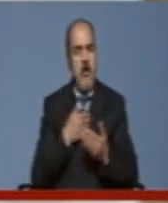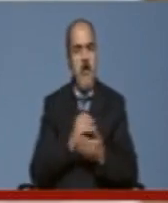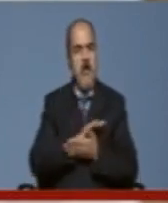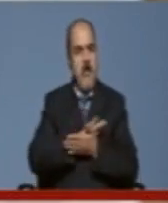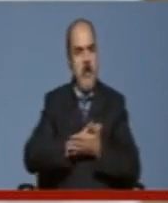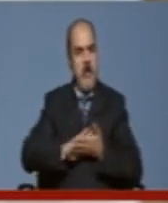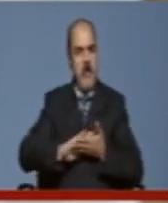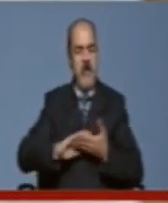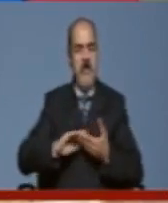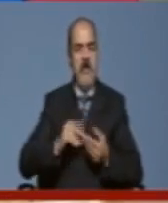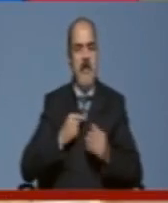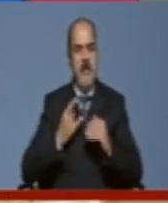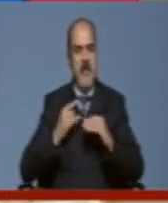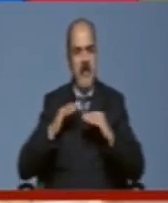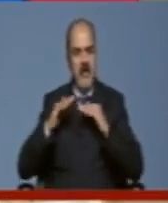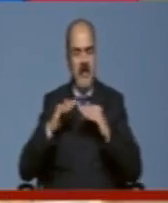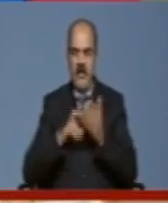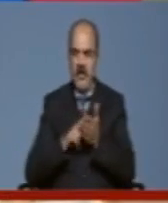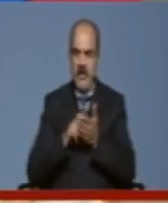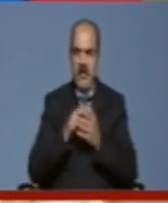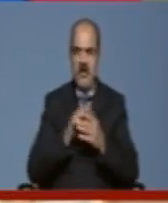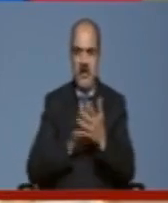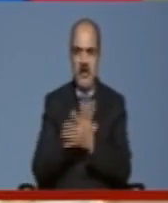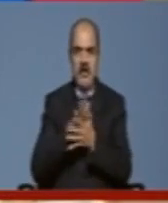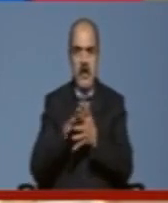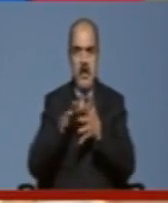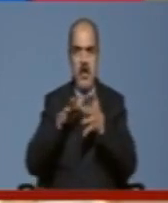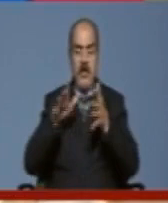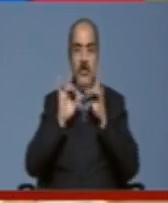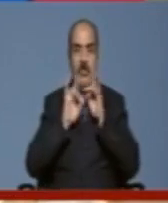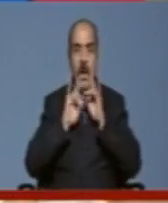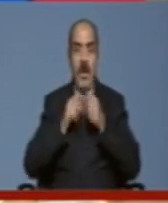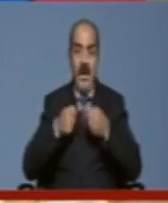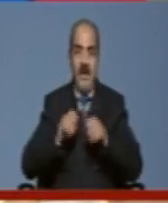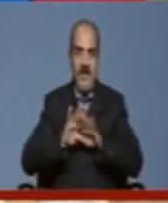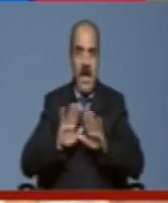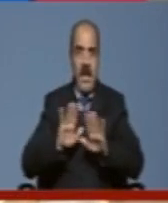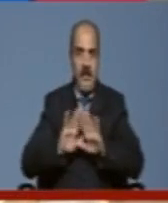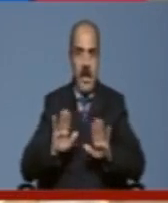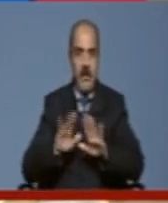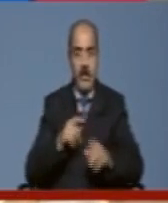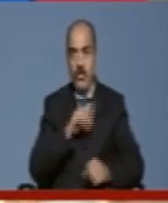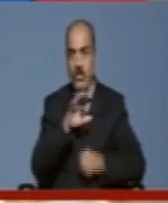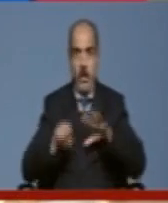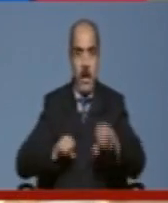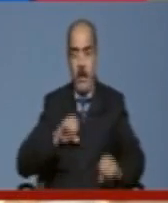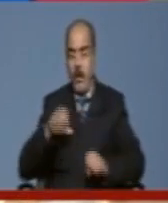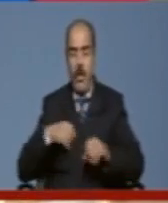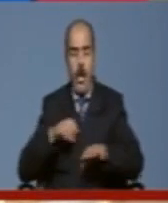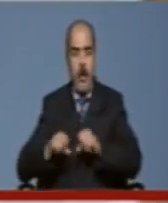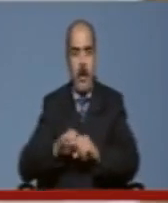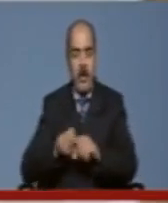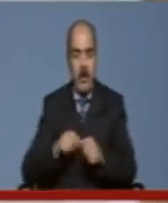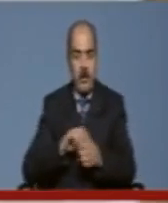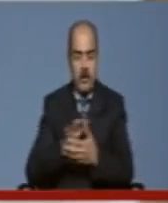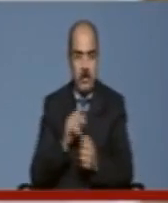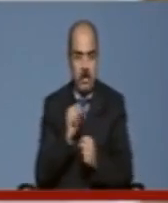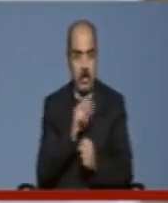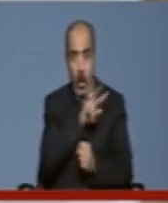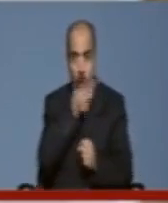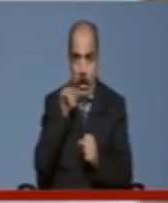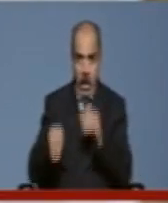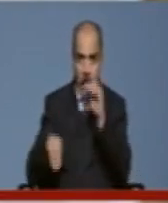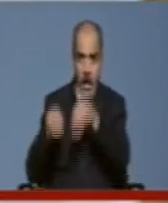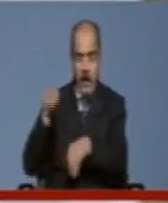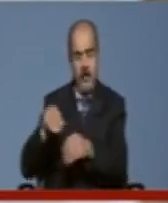وأمن تسمح بتفادي التصعيد وتعالج الجذور لهذه المشكلة التي نمر بها اليوم.